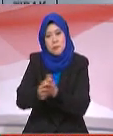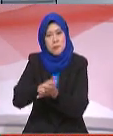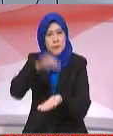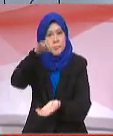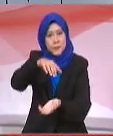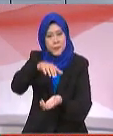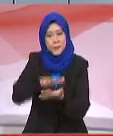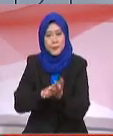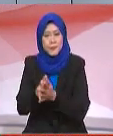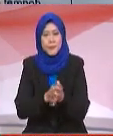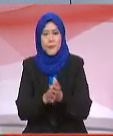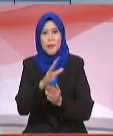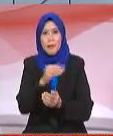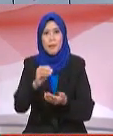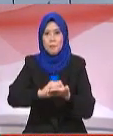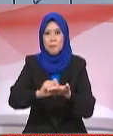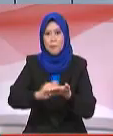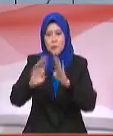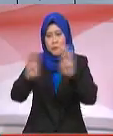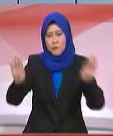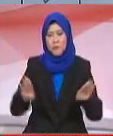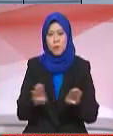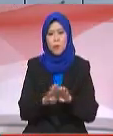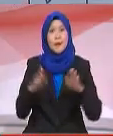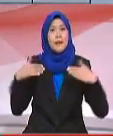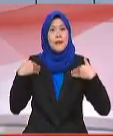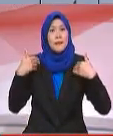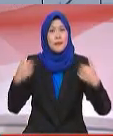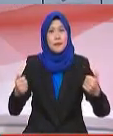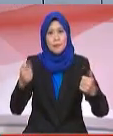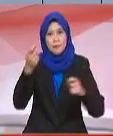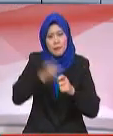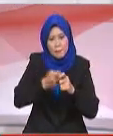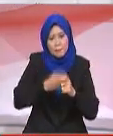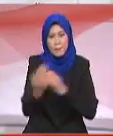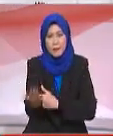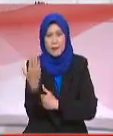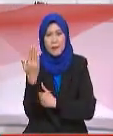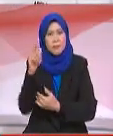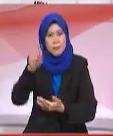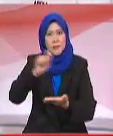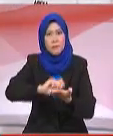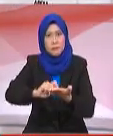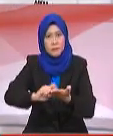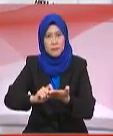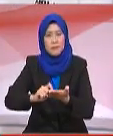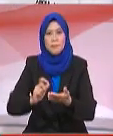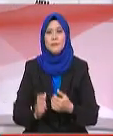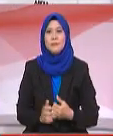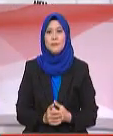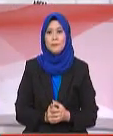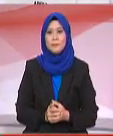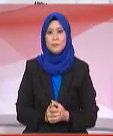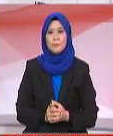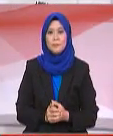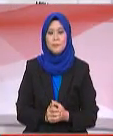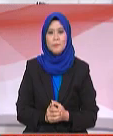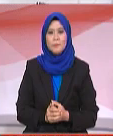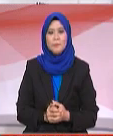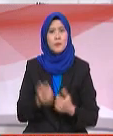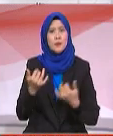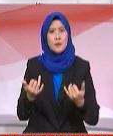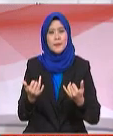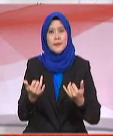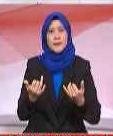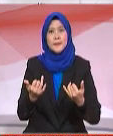di samping mengisi borang deklarasi kesihatan pada setiap pagi. Dan mereka dipastikan pergerakan itu